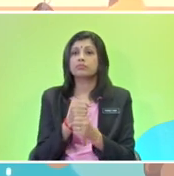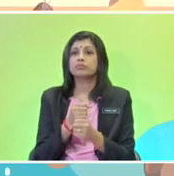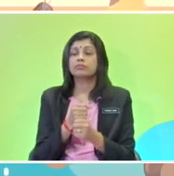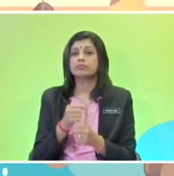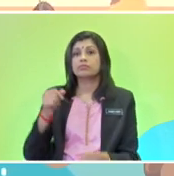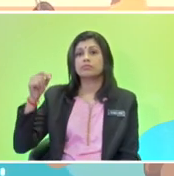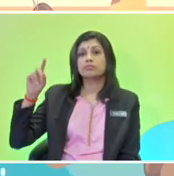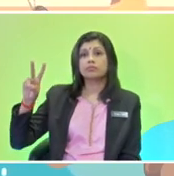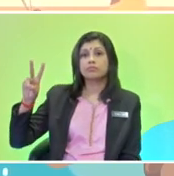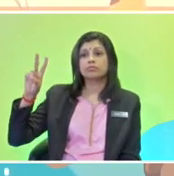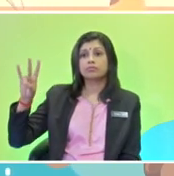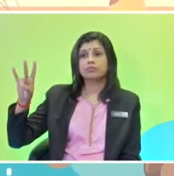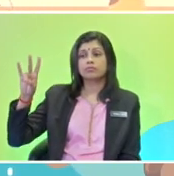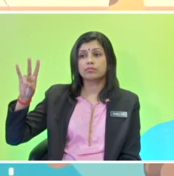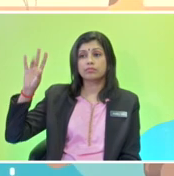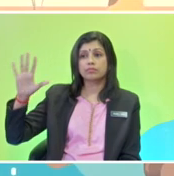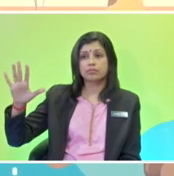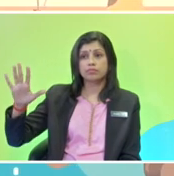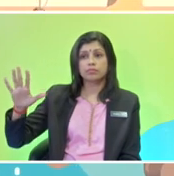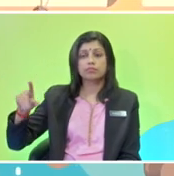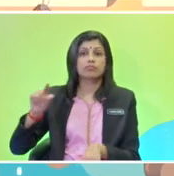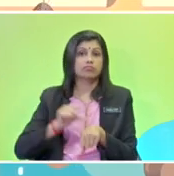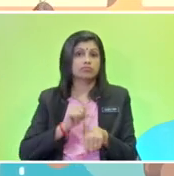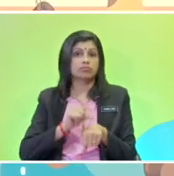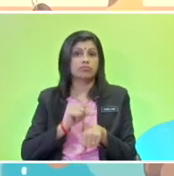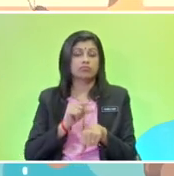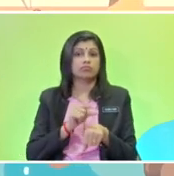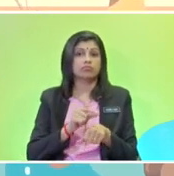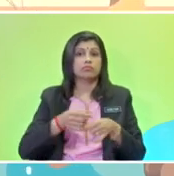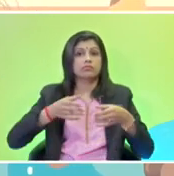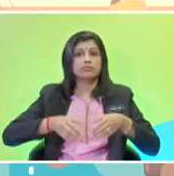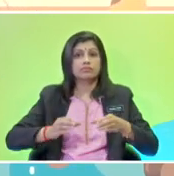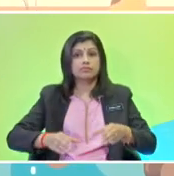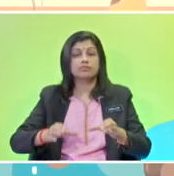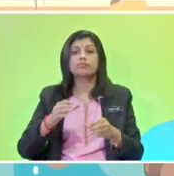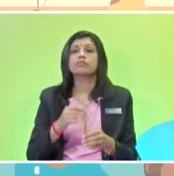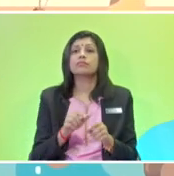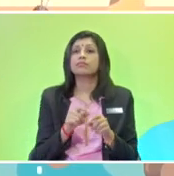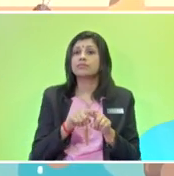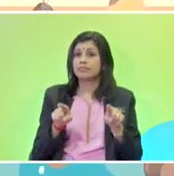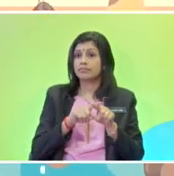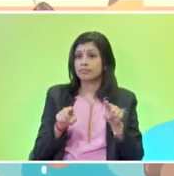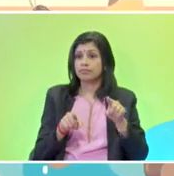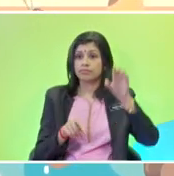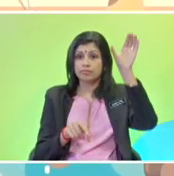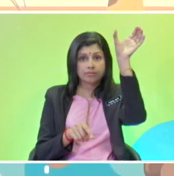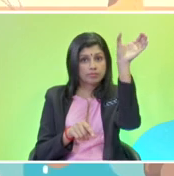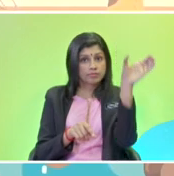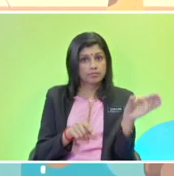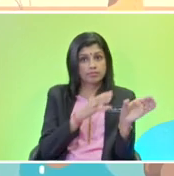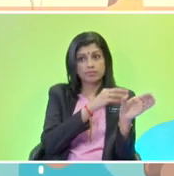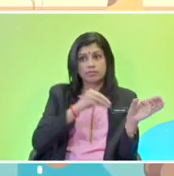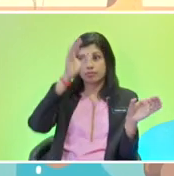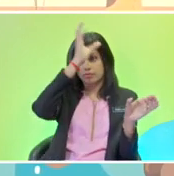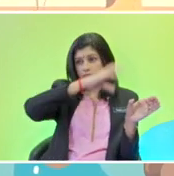2,775. Yang ni nampak tak, mereka menggunakan pendekatan yang berbeza tapi dapat jawapan yang sama. Okey. Dengan cikgu